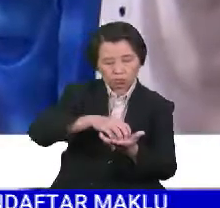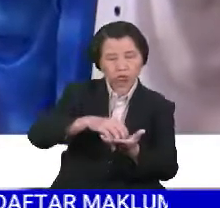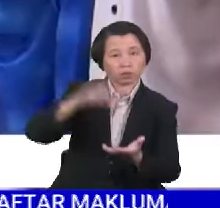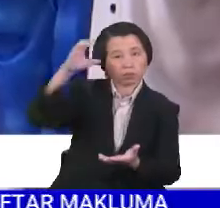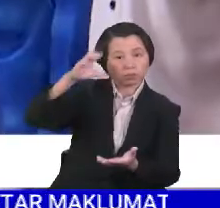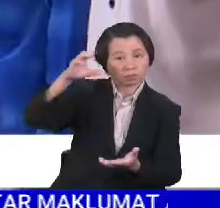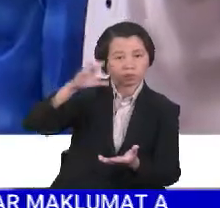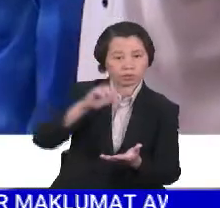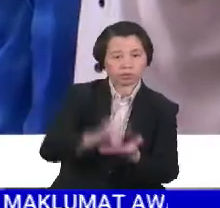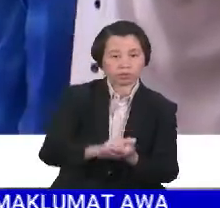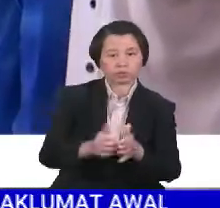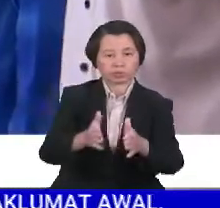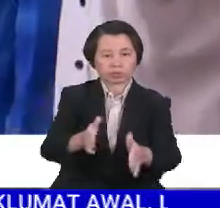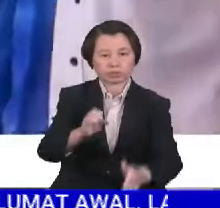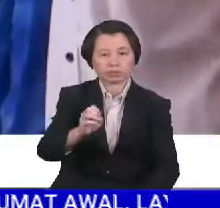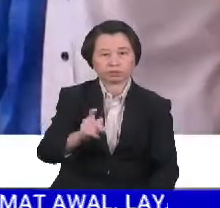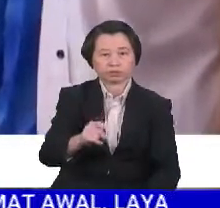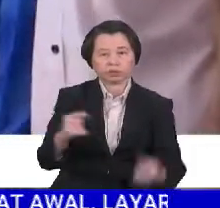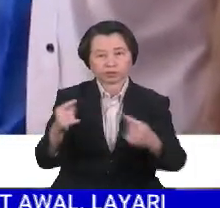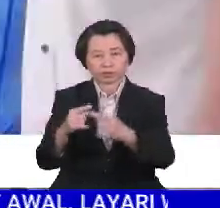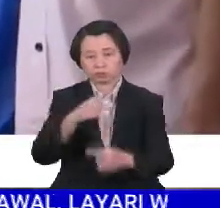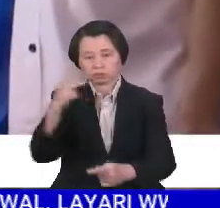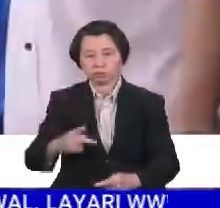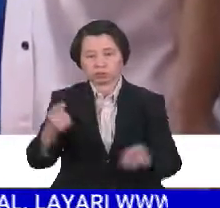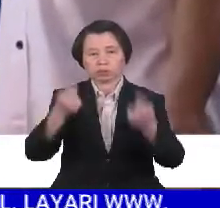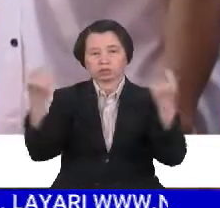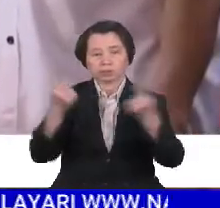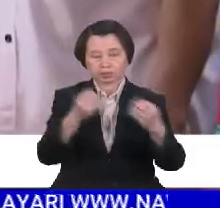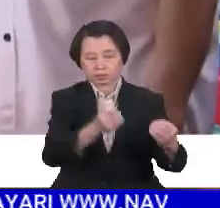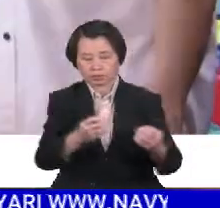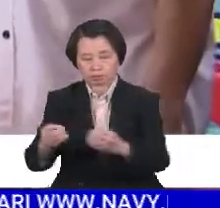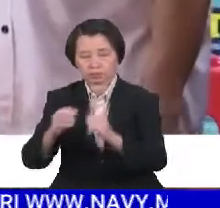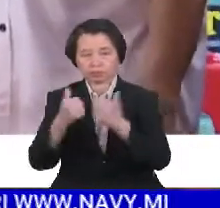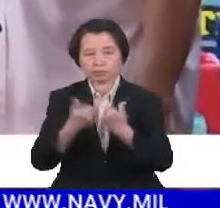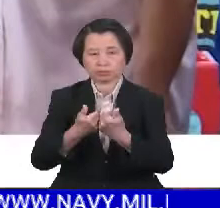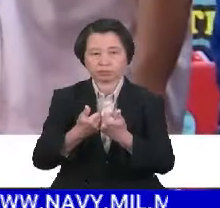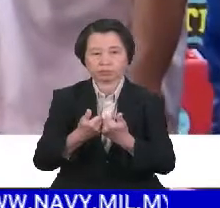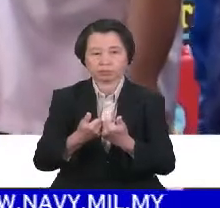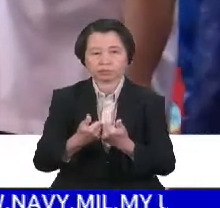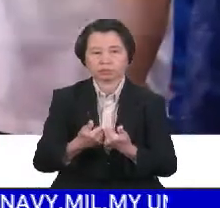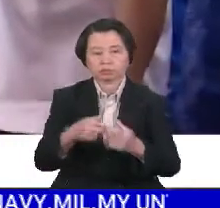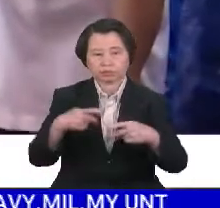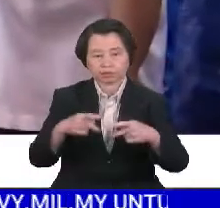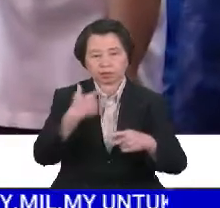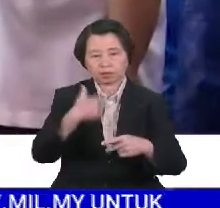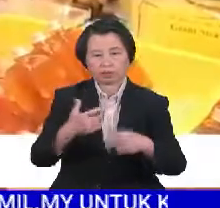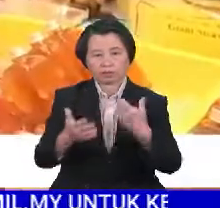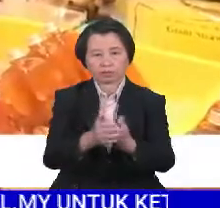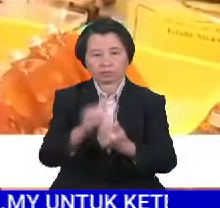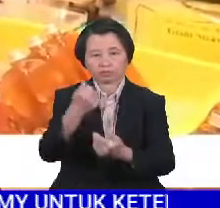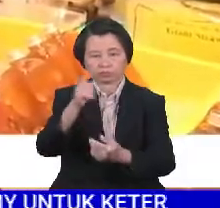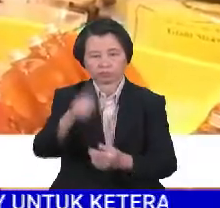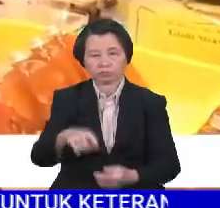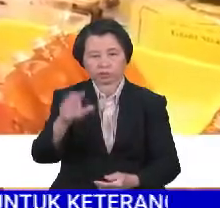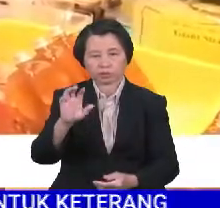kucing 2022 di jalan Kapten the kucing pesta tersebut anjuran persatuan masyarakat pasca lama kucing bermulut semalam hingga 10